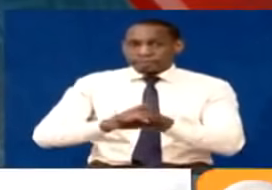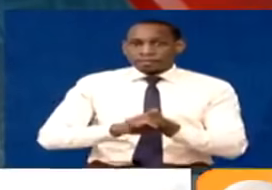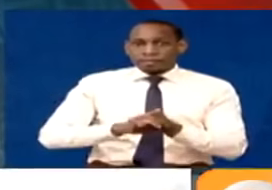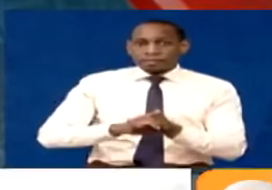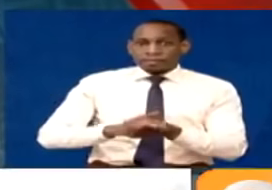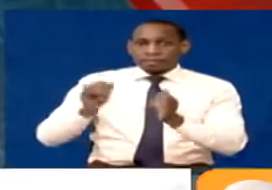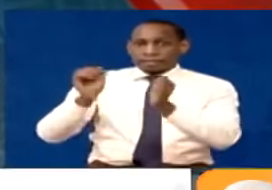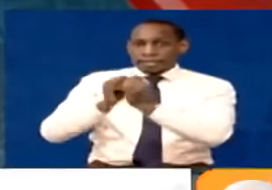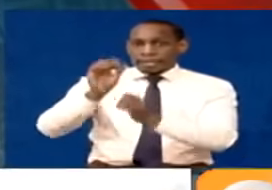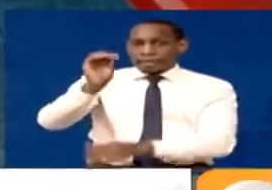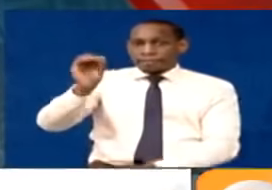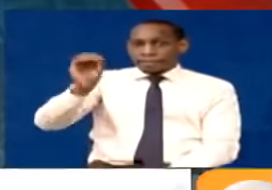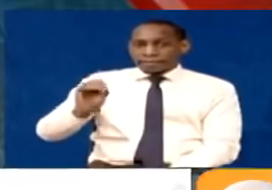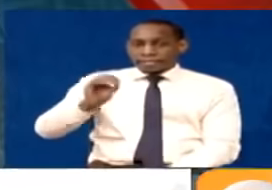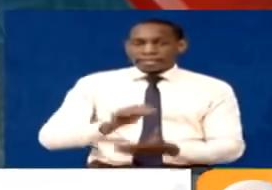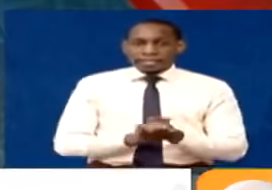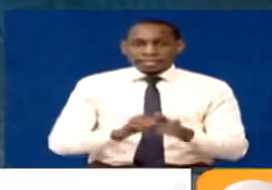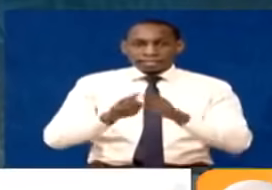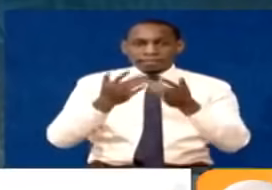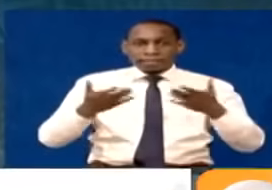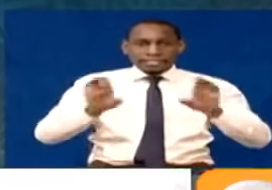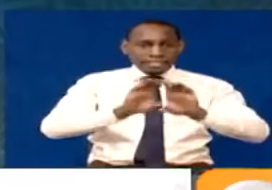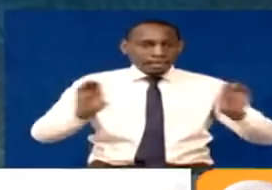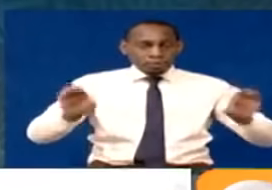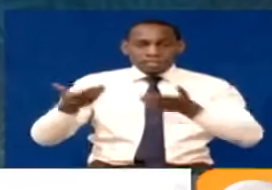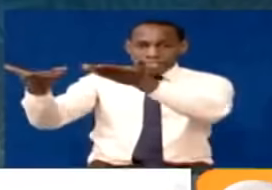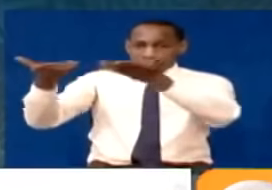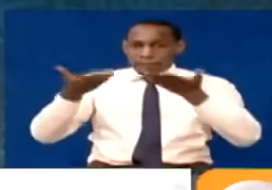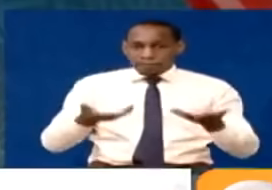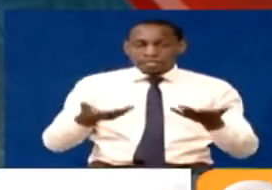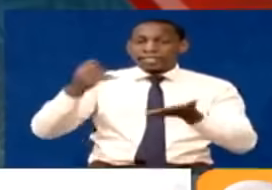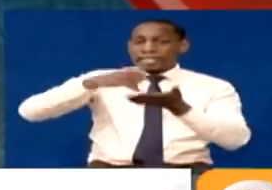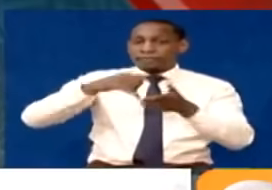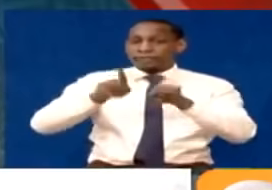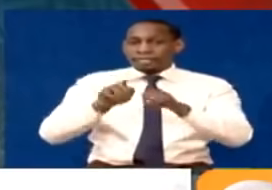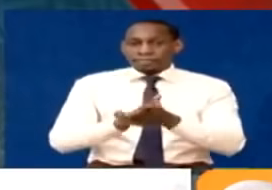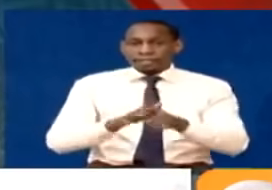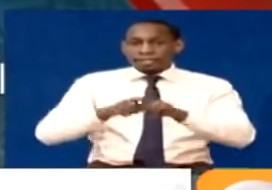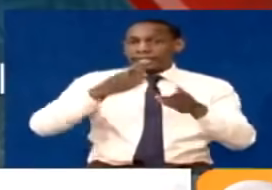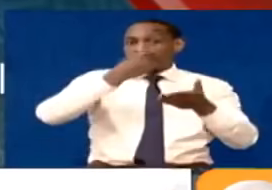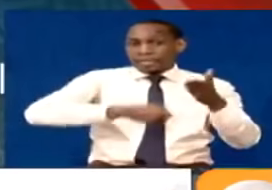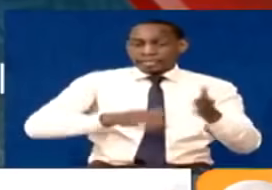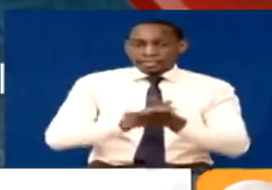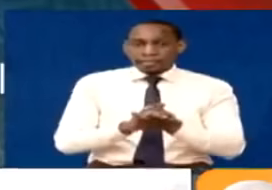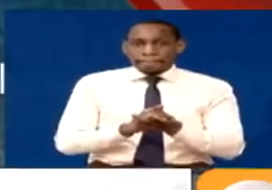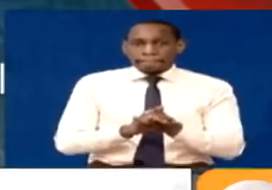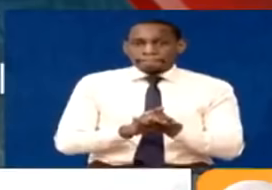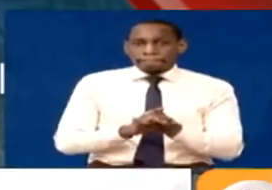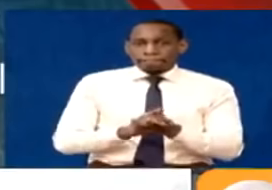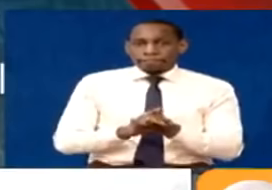wa 10%. Samani na bidhaa za mbao kutoka nje hazikusazwa na kuwekewa ushuru wa maduhuli